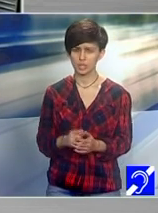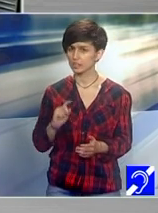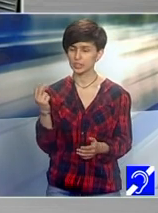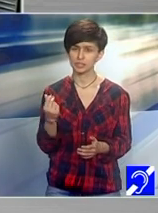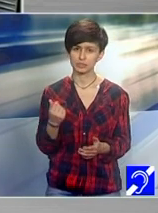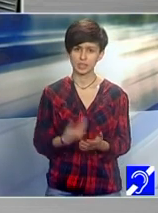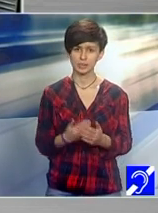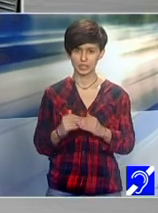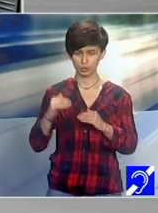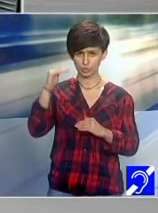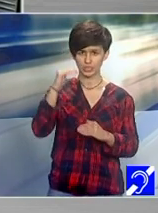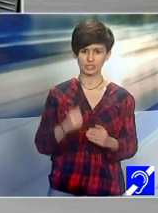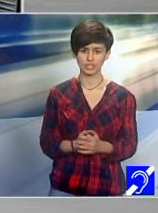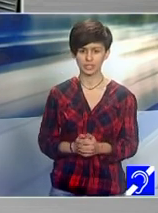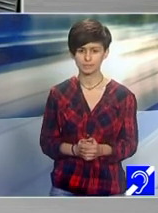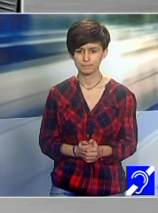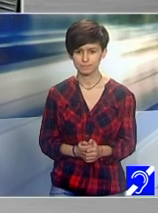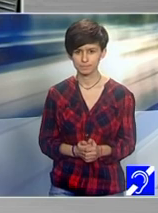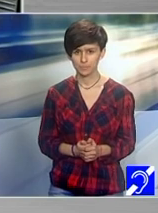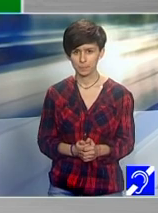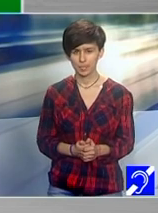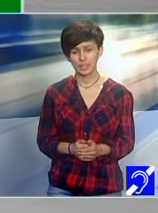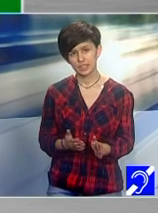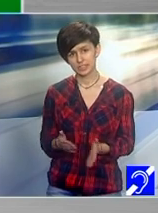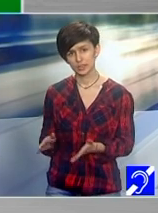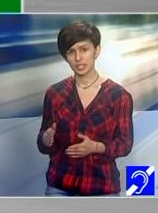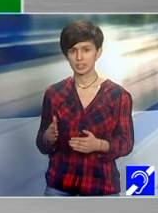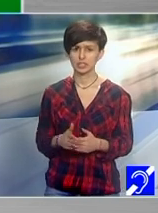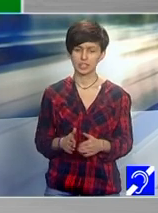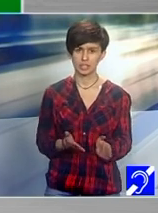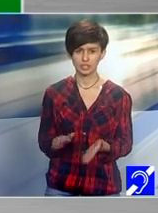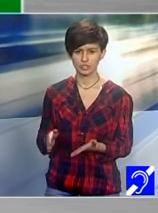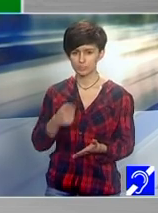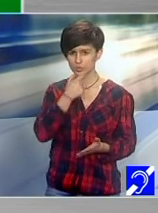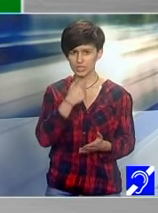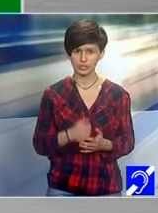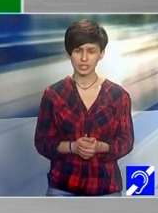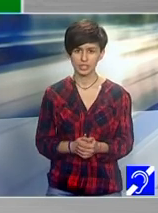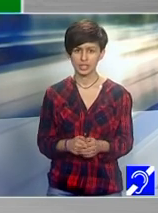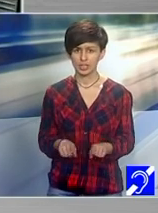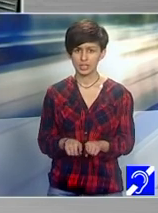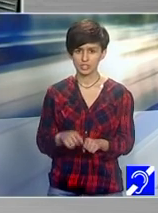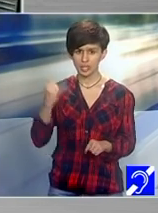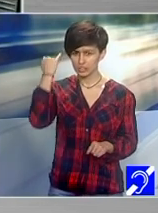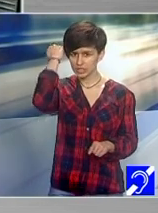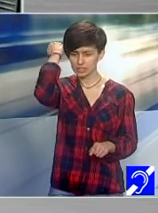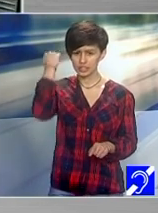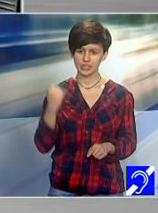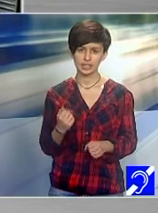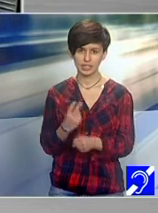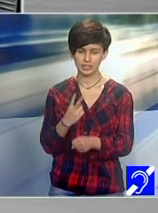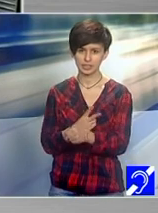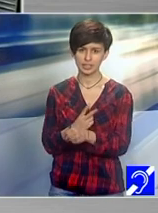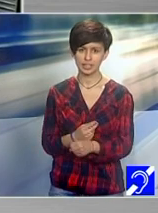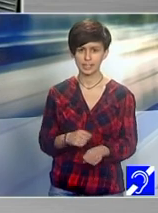acele creșteri, ce s-a putut, s-a dat. Foarte interesant. S-a dat la începutul anului. Foarte interesant este că acești secretari de stat de la finanțe care ne convingeau în octombrie că sunt